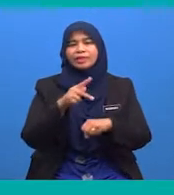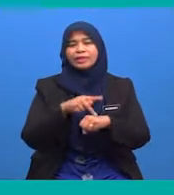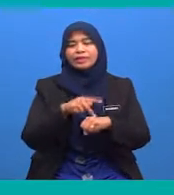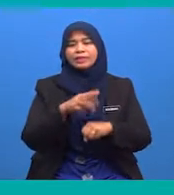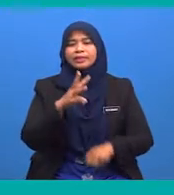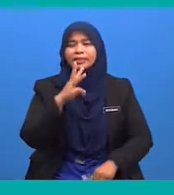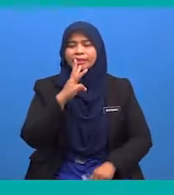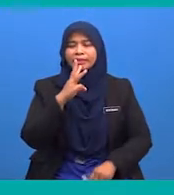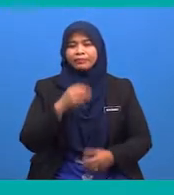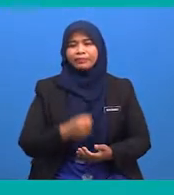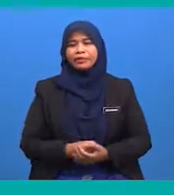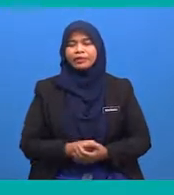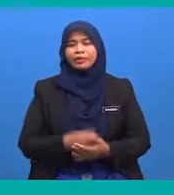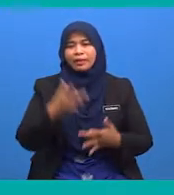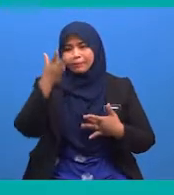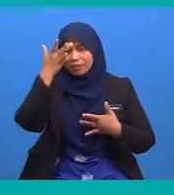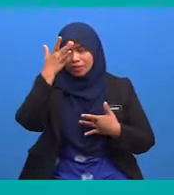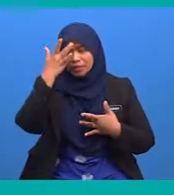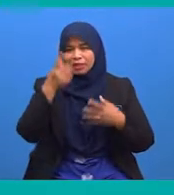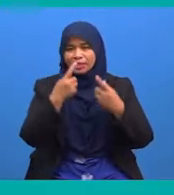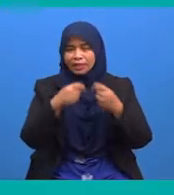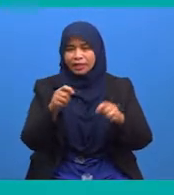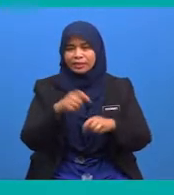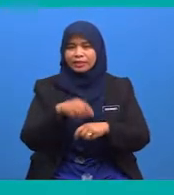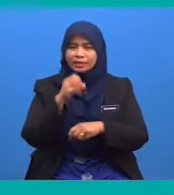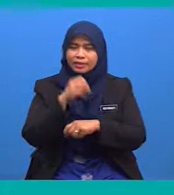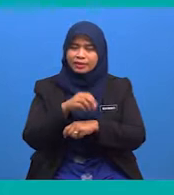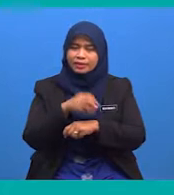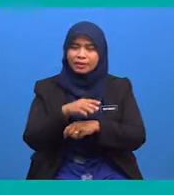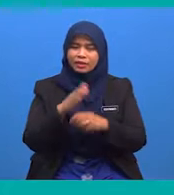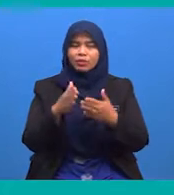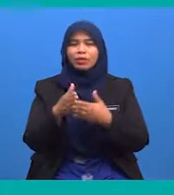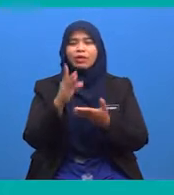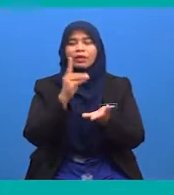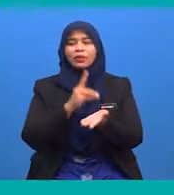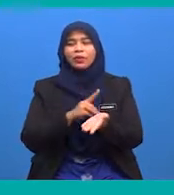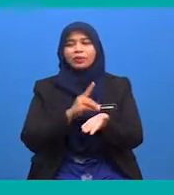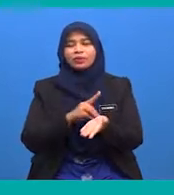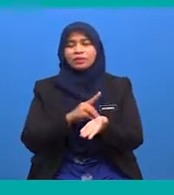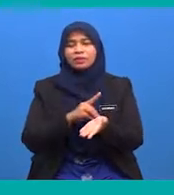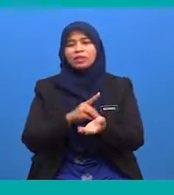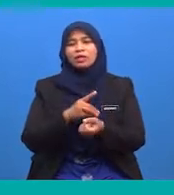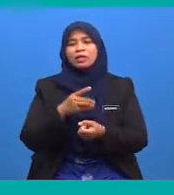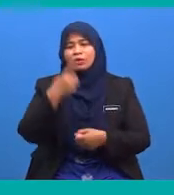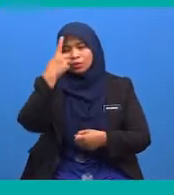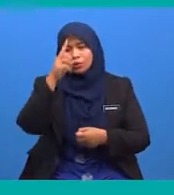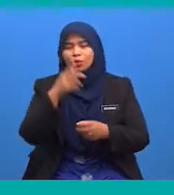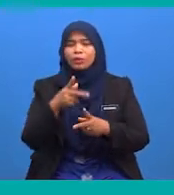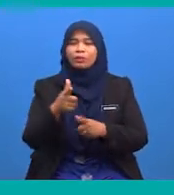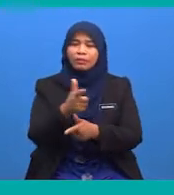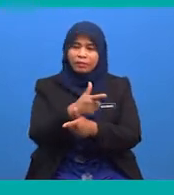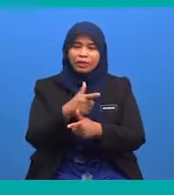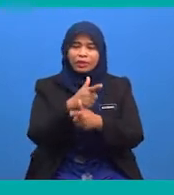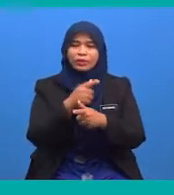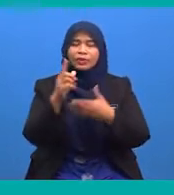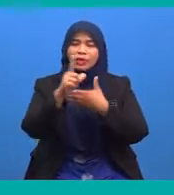menerangkan bahawa pesakit telah pun dinasihatkan oleh pegawai perubatan untuk melindungi